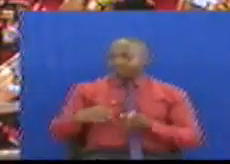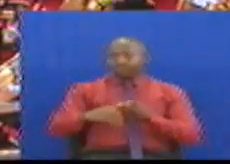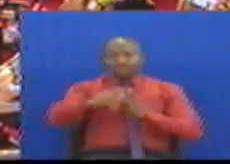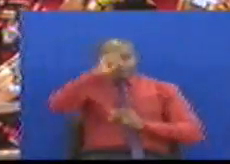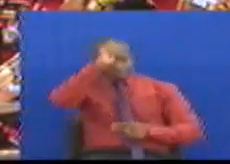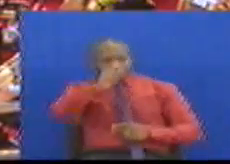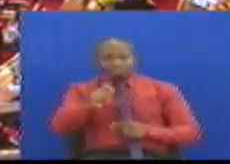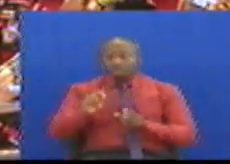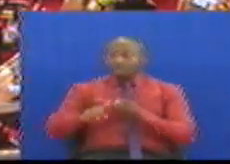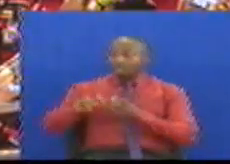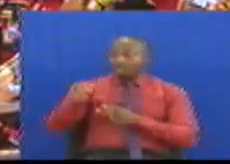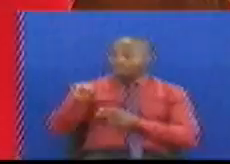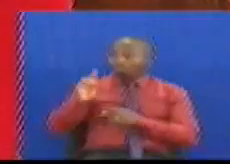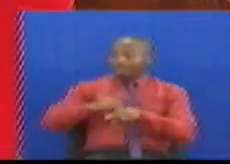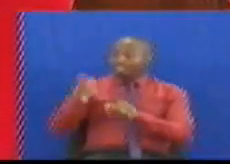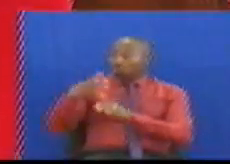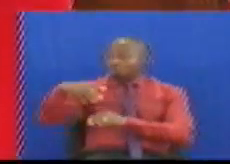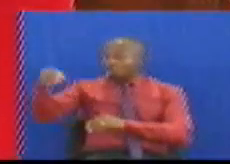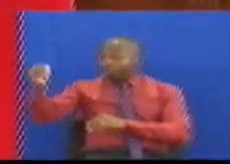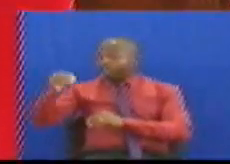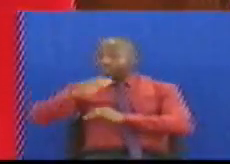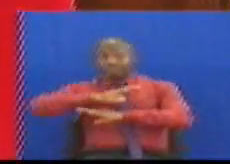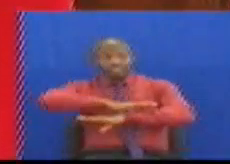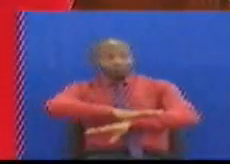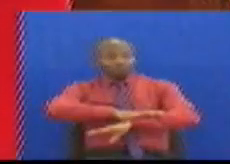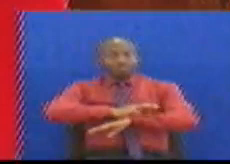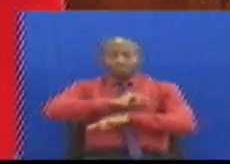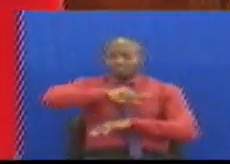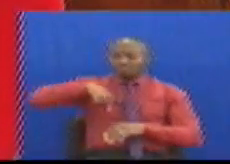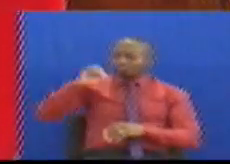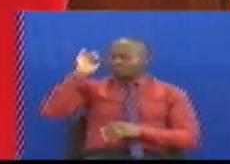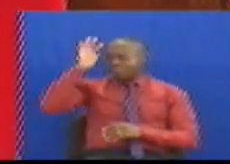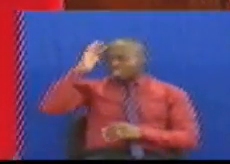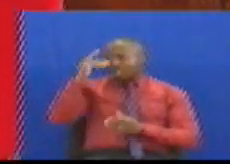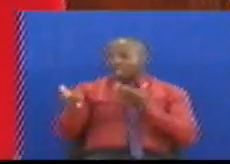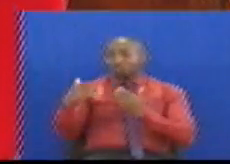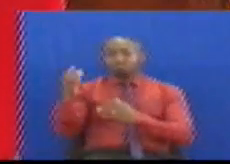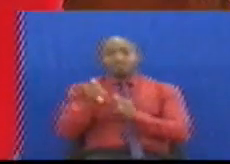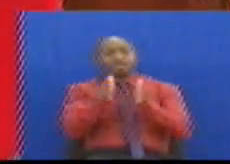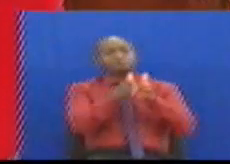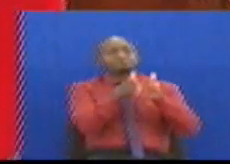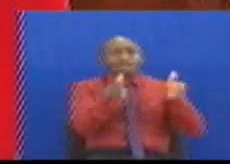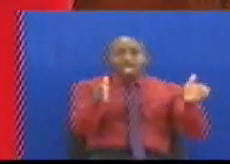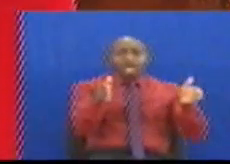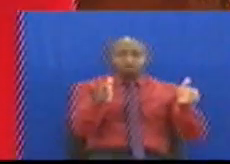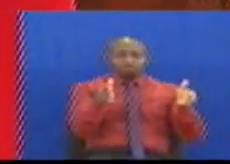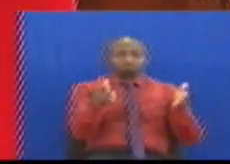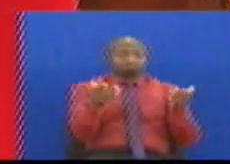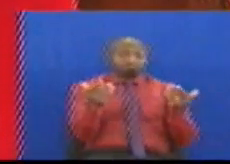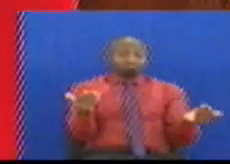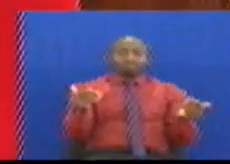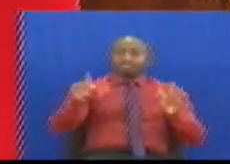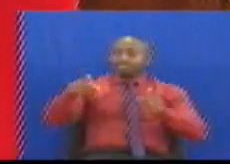Mheshimiwa Musa Yombi anaondoka na staafu, tulizani kwamba tumepata pengo kubwa. Lakini kitendo